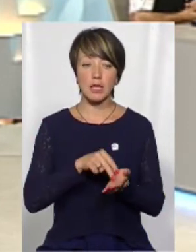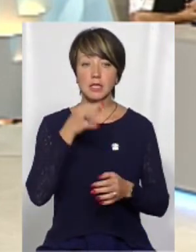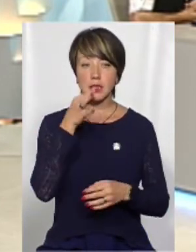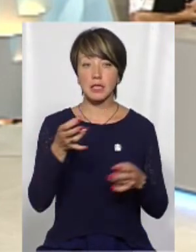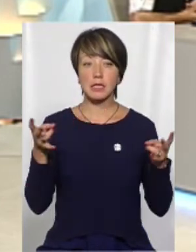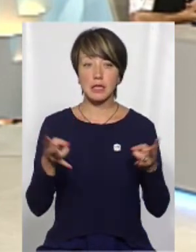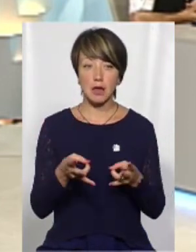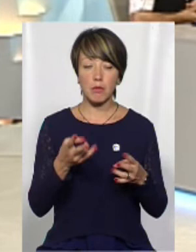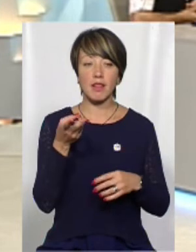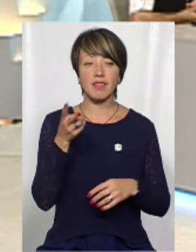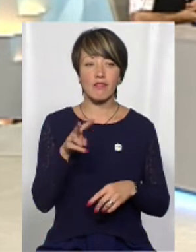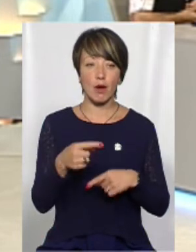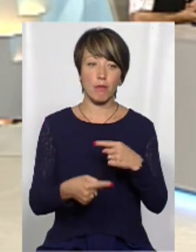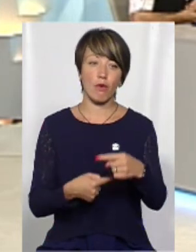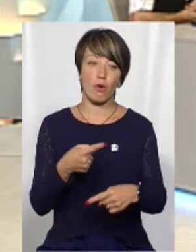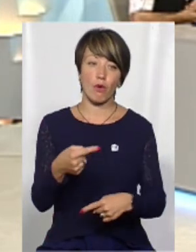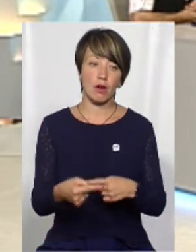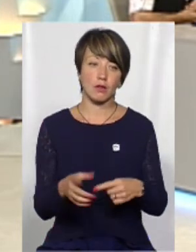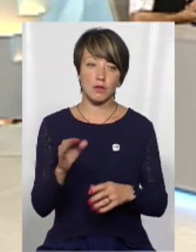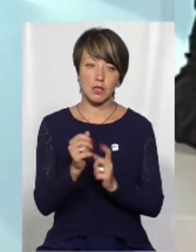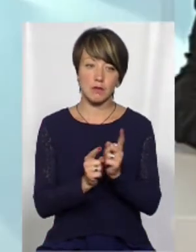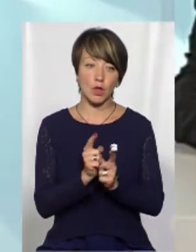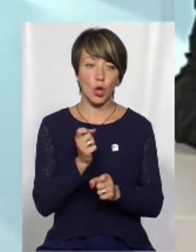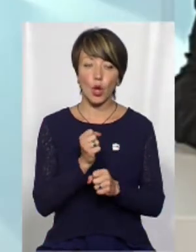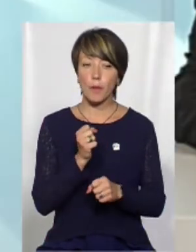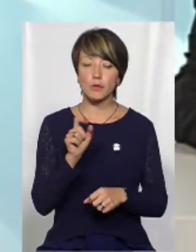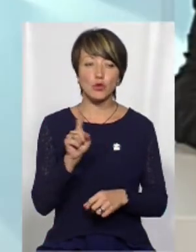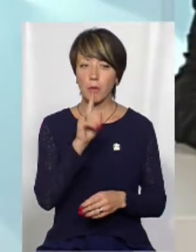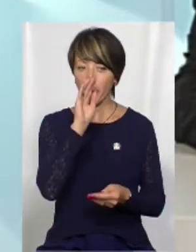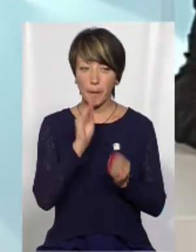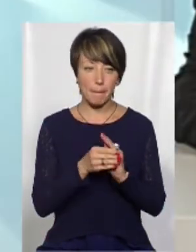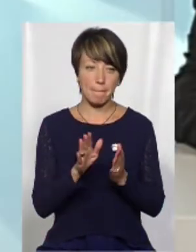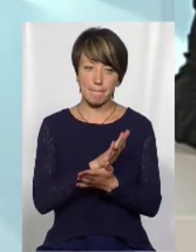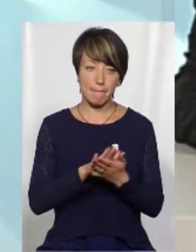сказав, що треба два покоління, щоб це все змінилося, щоб люди не працювали в тіні.